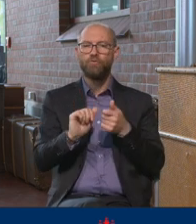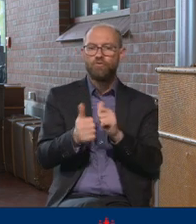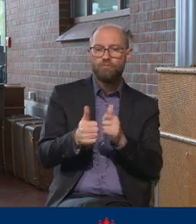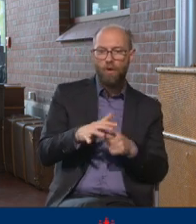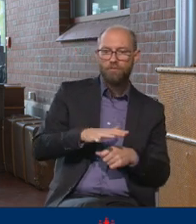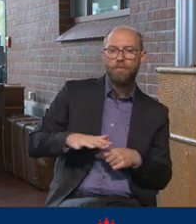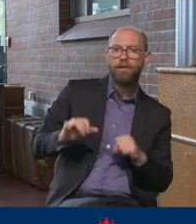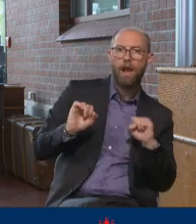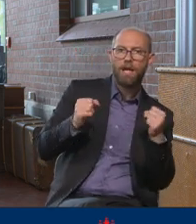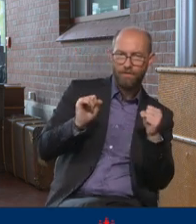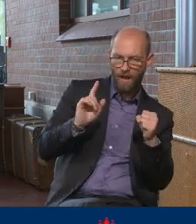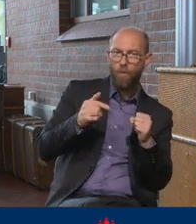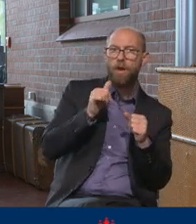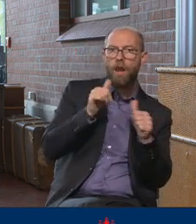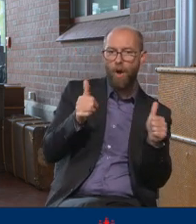anzusiedeln